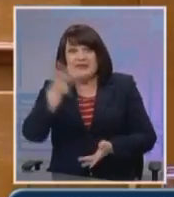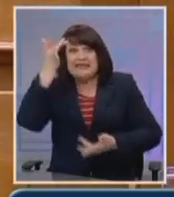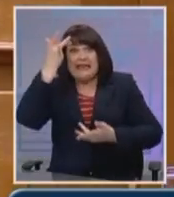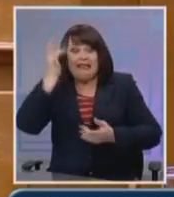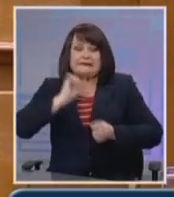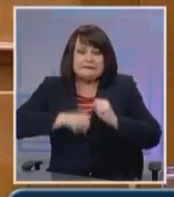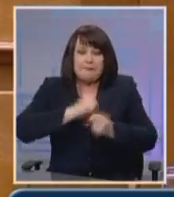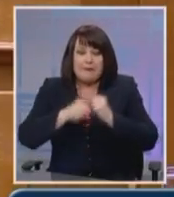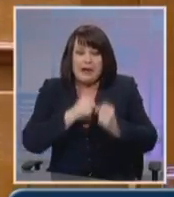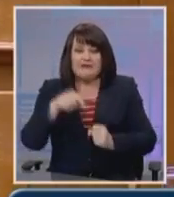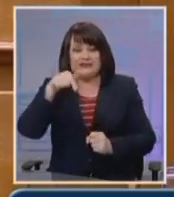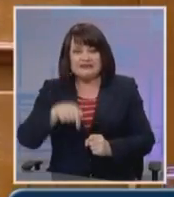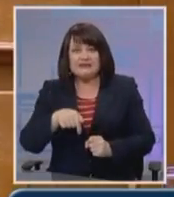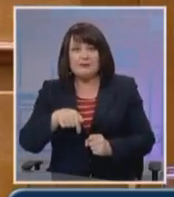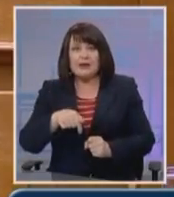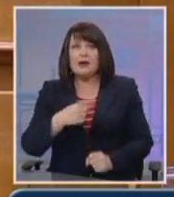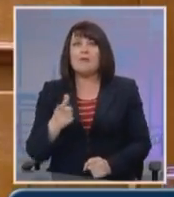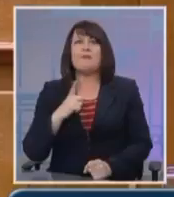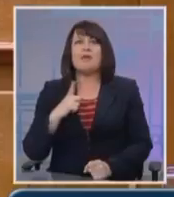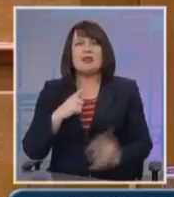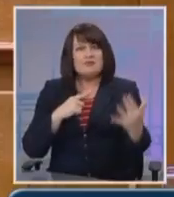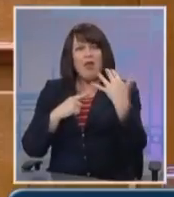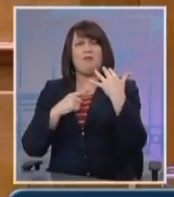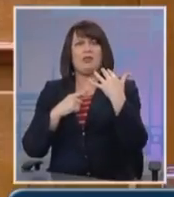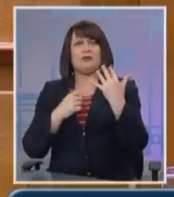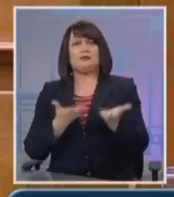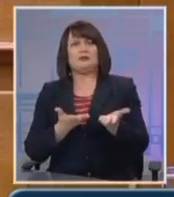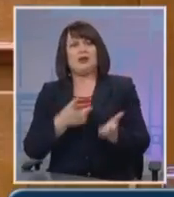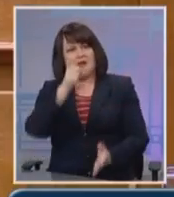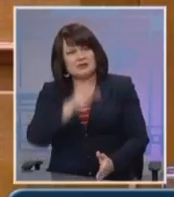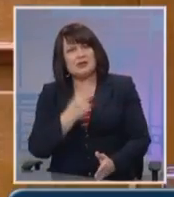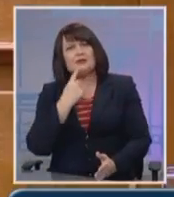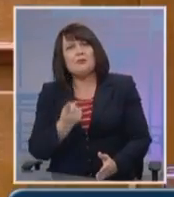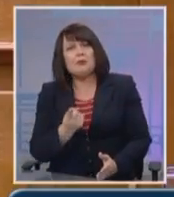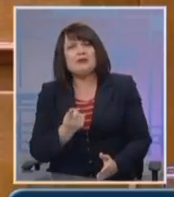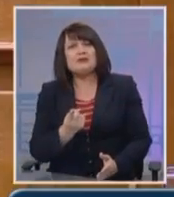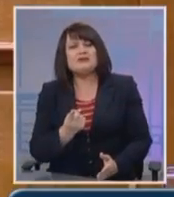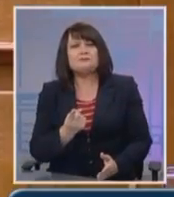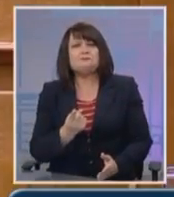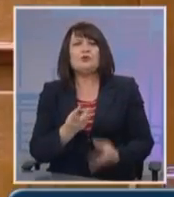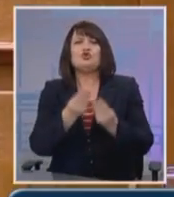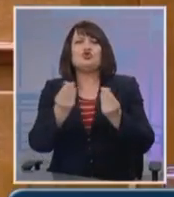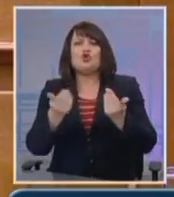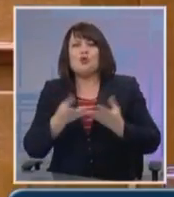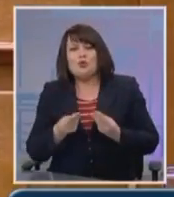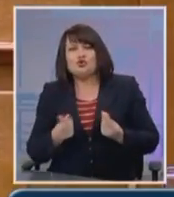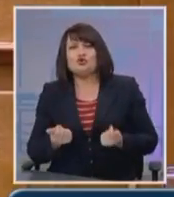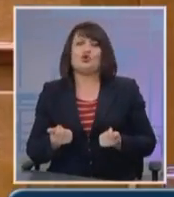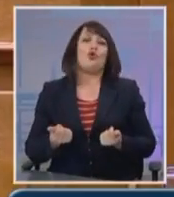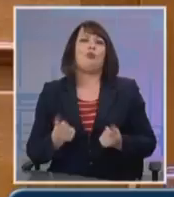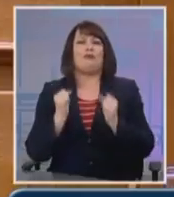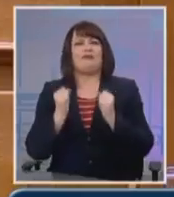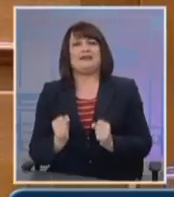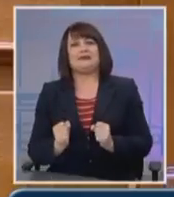σας, και σήμερα ακόμα επενδύετε στην επιθετικότητα. Αντί να δηλώνετε με όλους τους τρόπους στοιχειωδώς